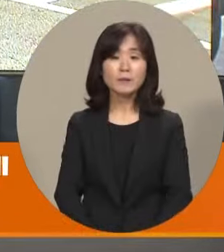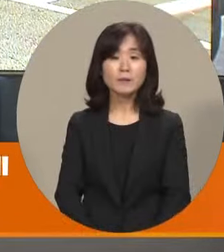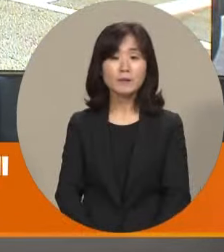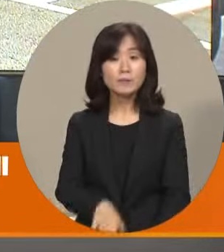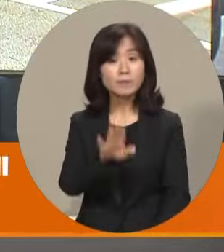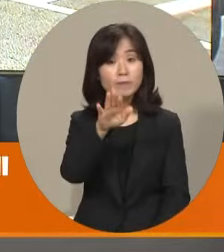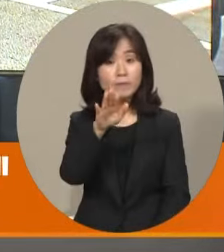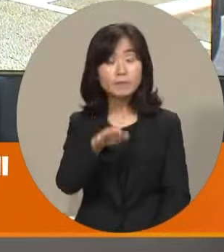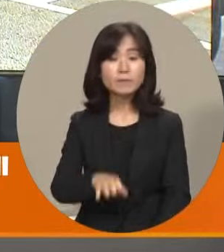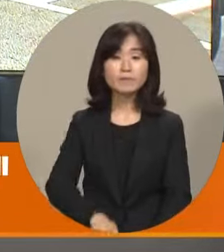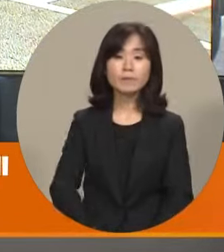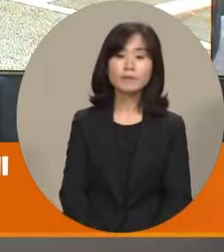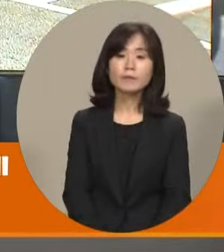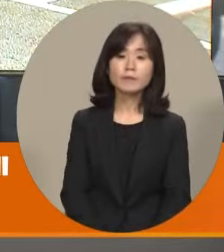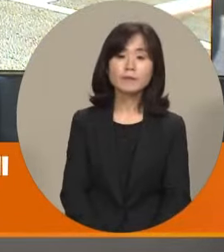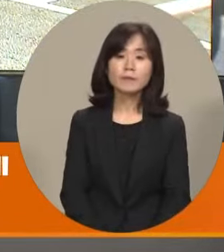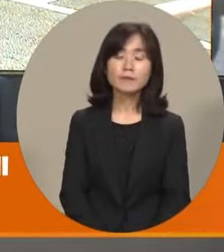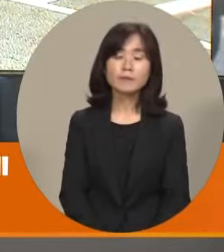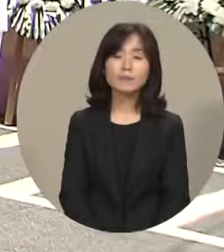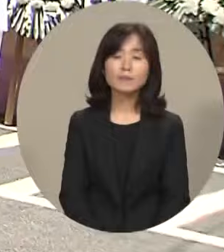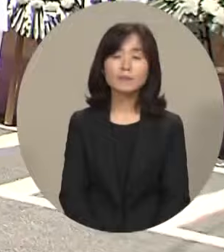기자.